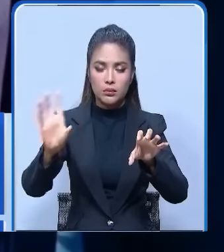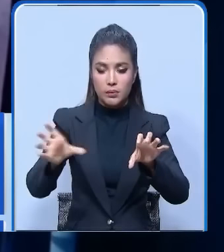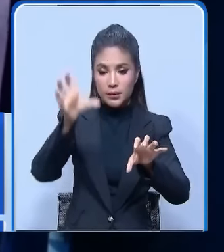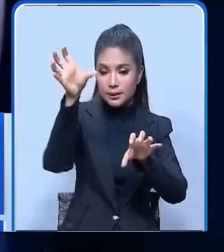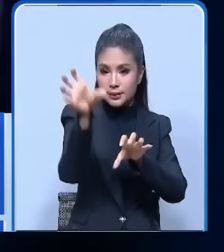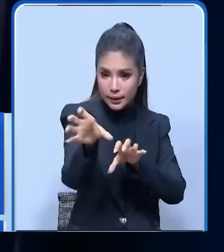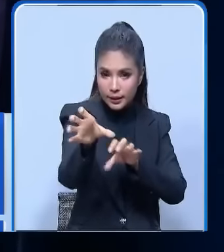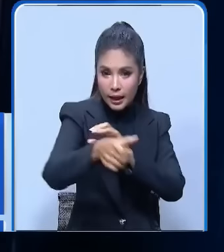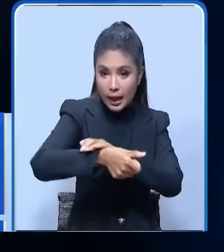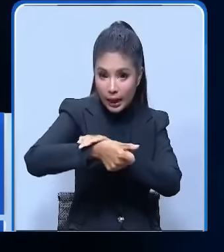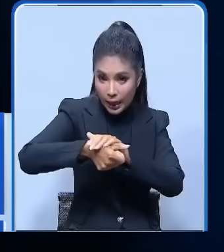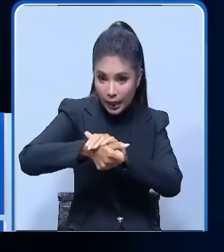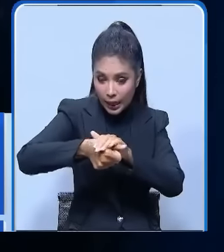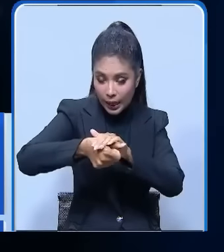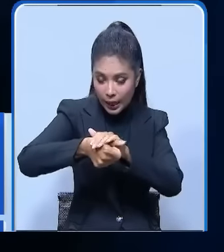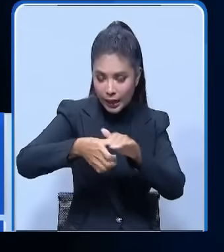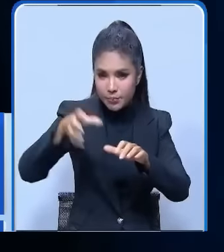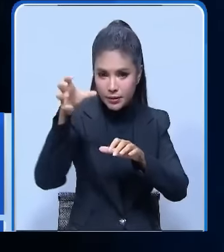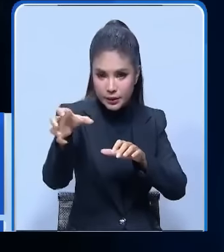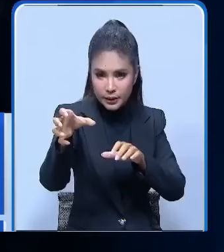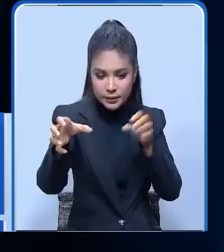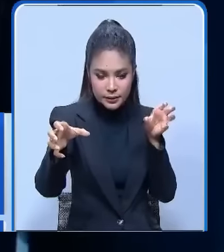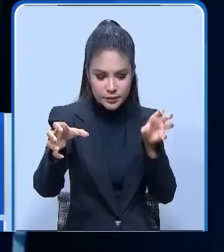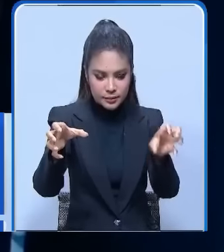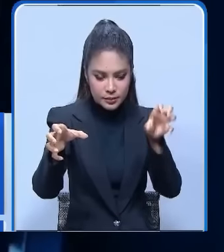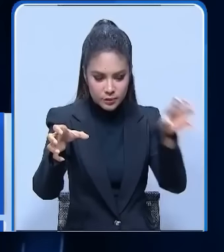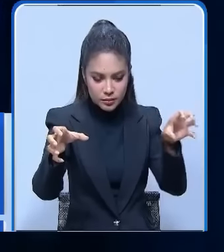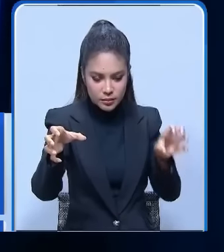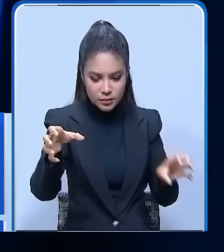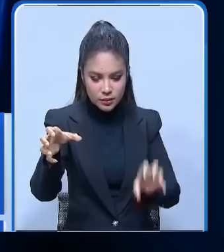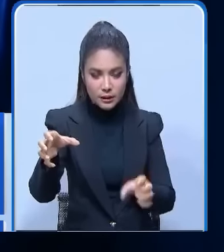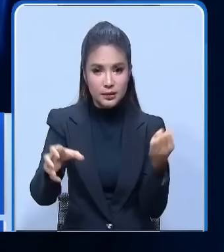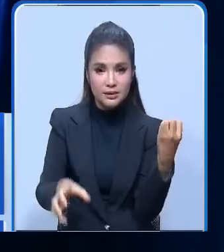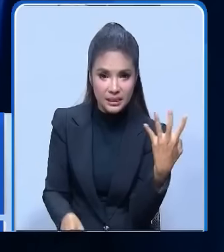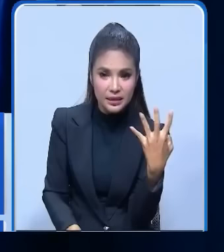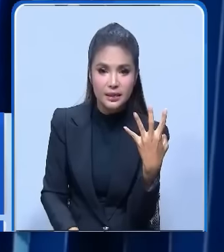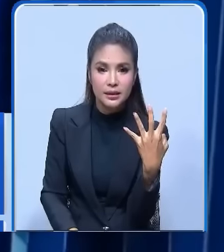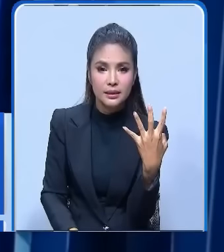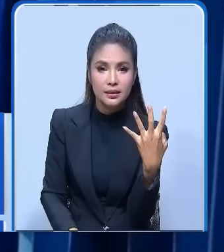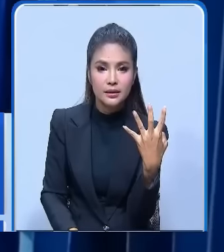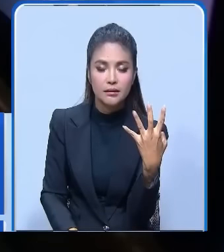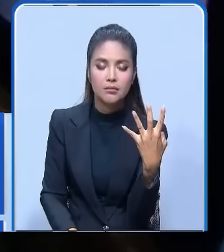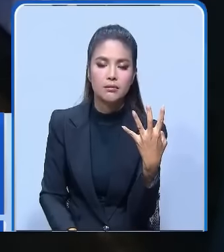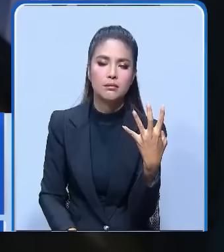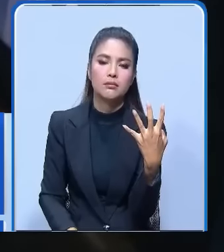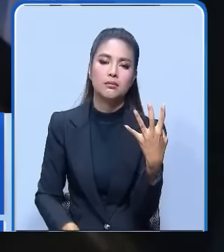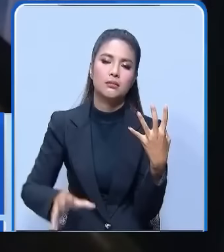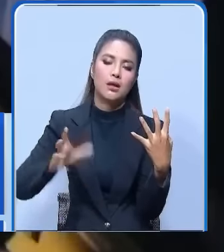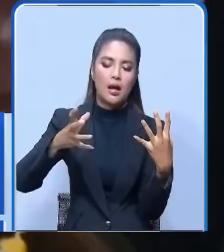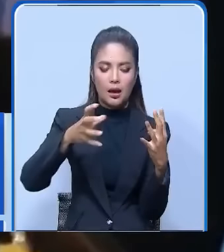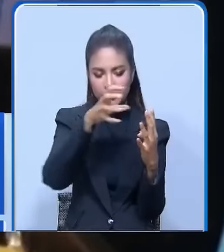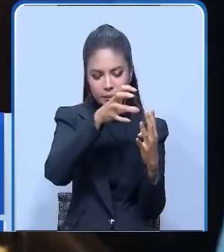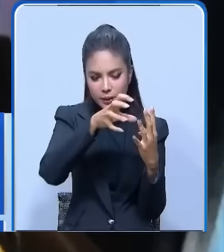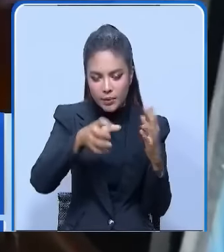แอบซุกซ่อนไว้ด้านหลังล้อหน้าแล้วก็อีก4ถังที่ซ่อนไว้ในช่องเก็บของนำยางอะไหล่มาปิดไว้ทีมข่าวของเราลงพื้